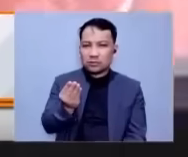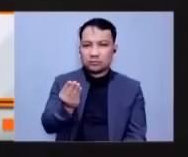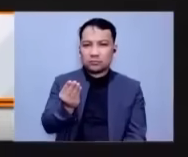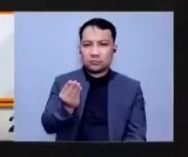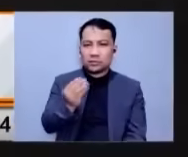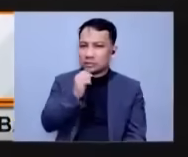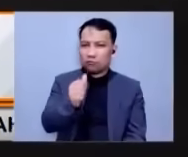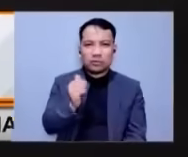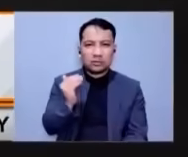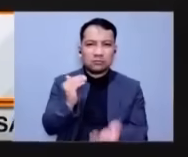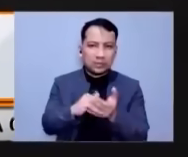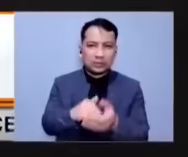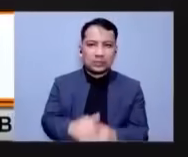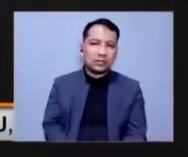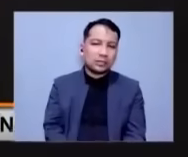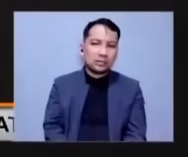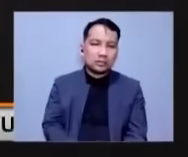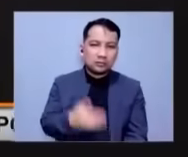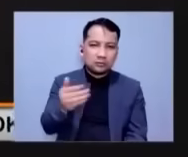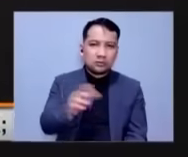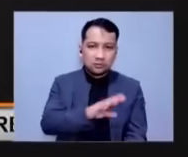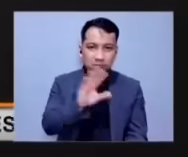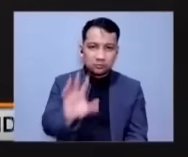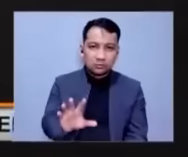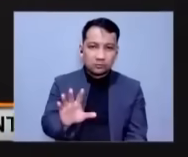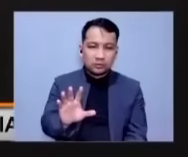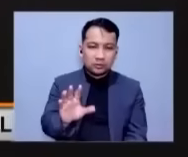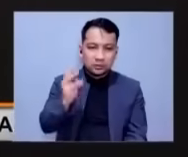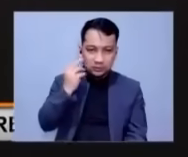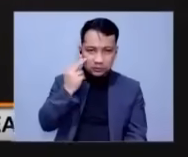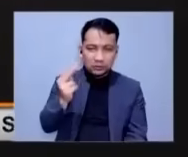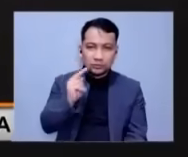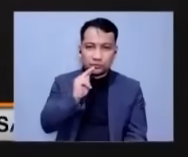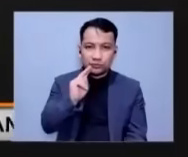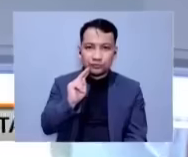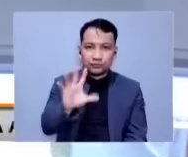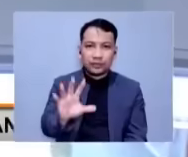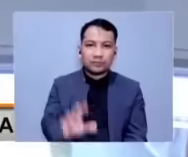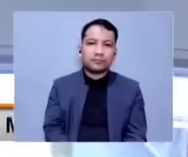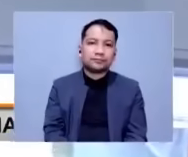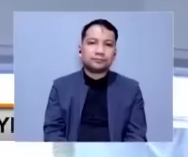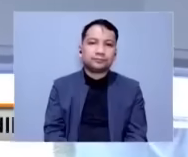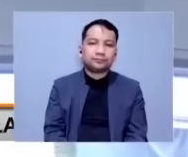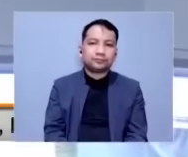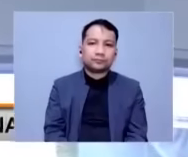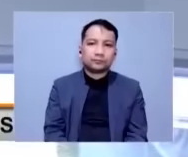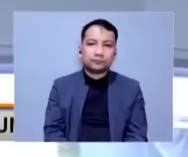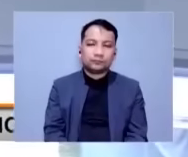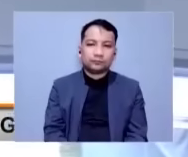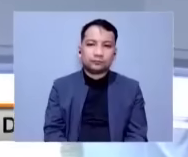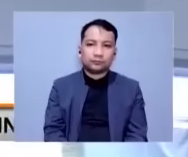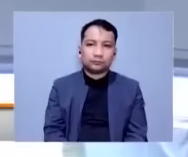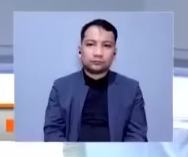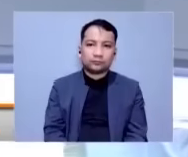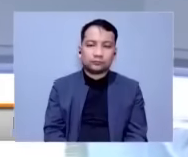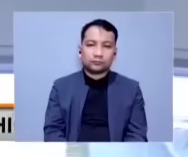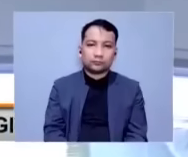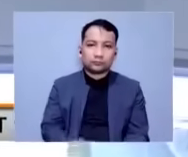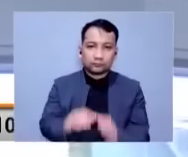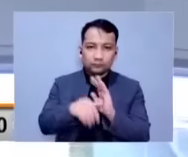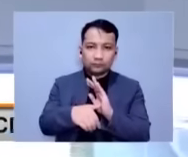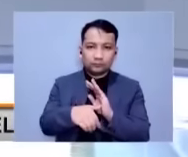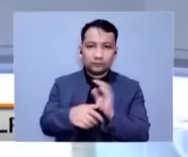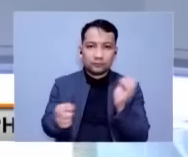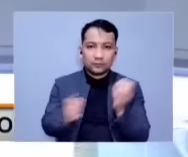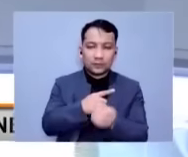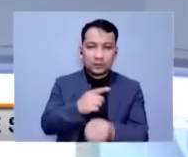pa. Nagbabalita mula sa Frontline, Maricel Halili, News 5. Dinisqualify ng COMELEC si Manuel